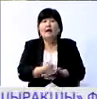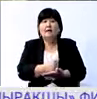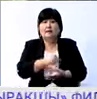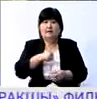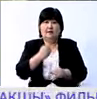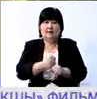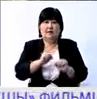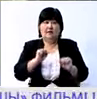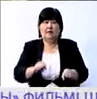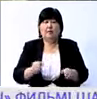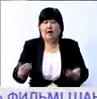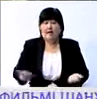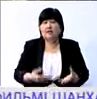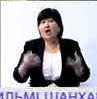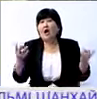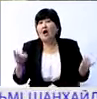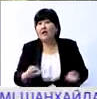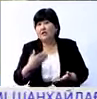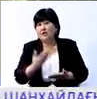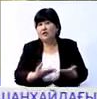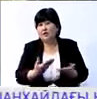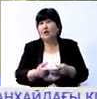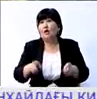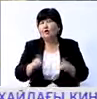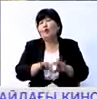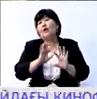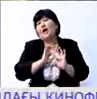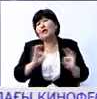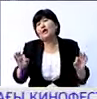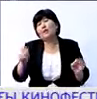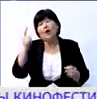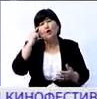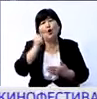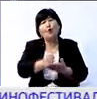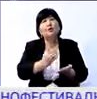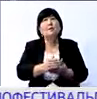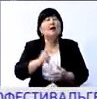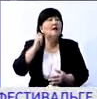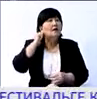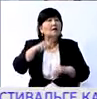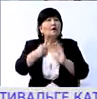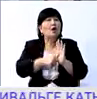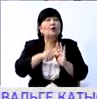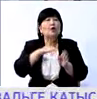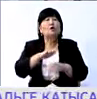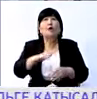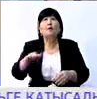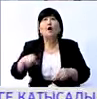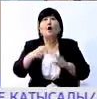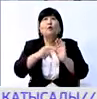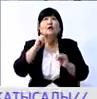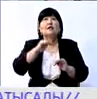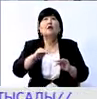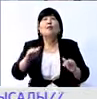аламыз. Тіршілігімізге қажетті деген сондай керемет ұстаным болды. Кәмелетке толмаған балалардың, 18 жасқа